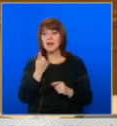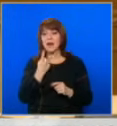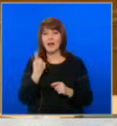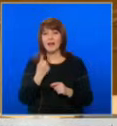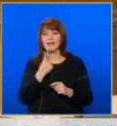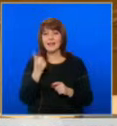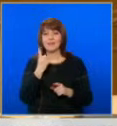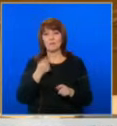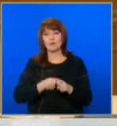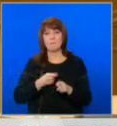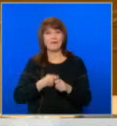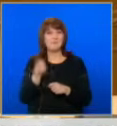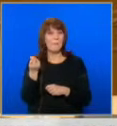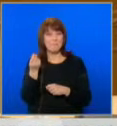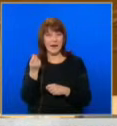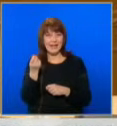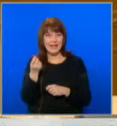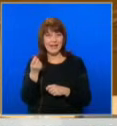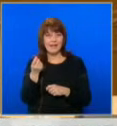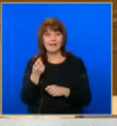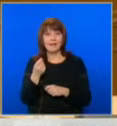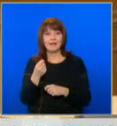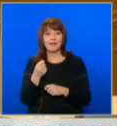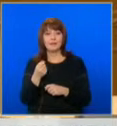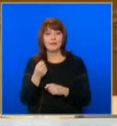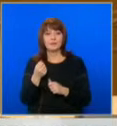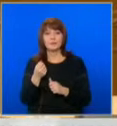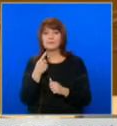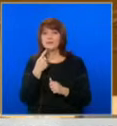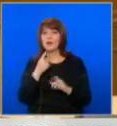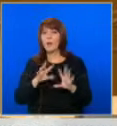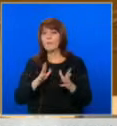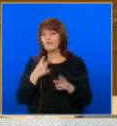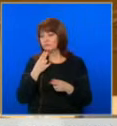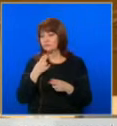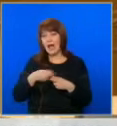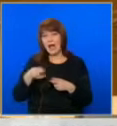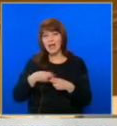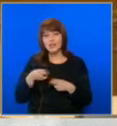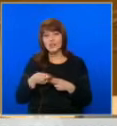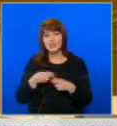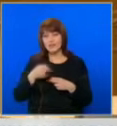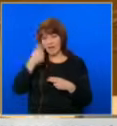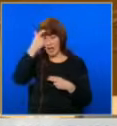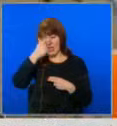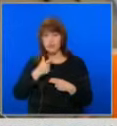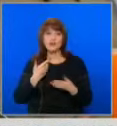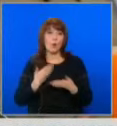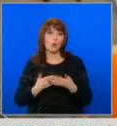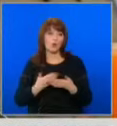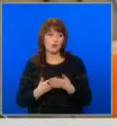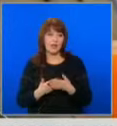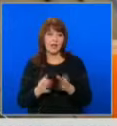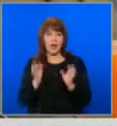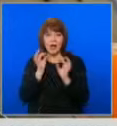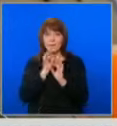за правене на пари но и за а обикновено разчистване на лични взаимоотношения няма